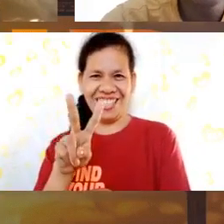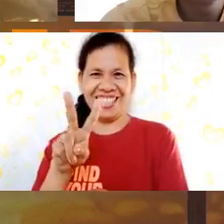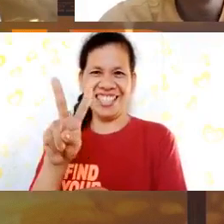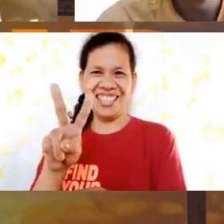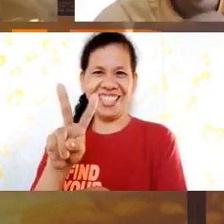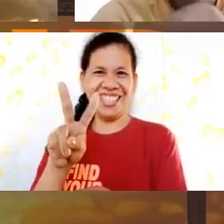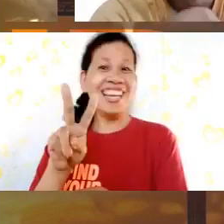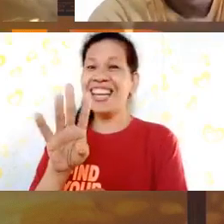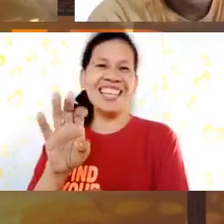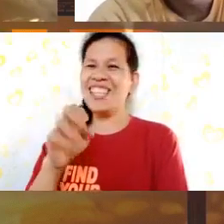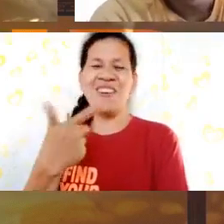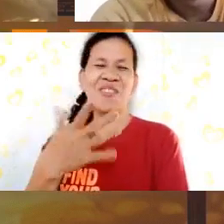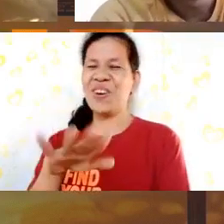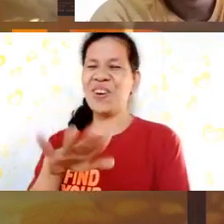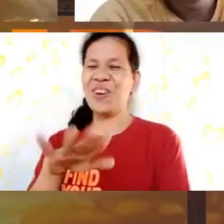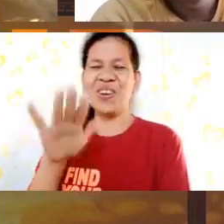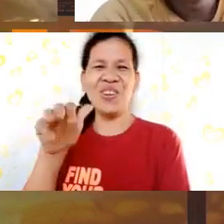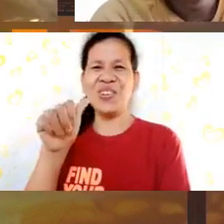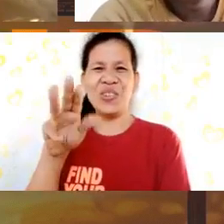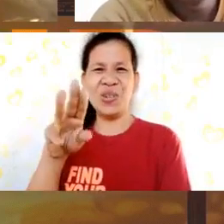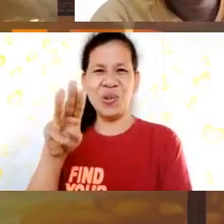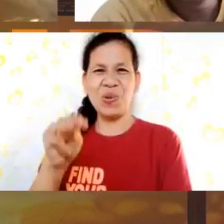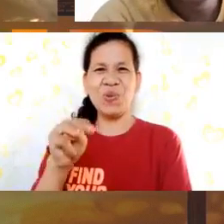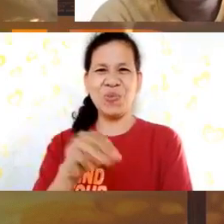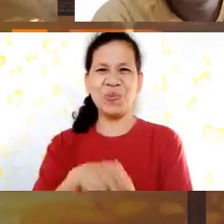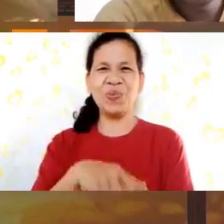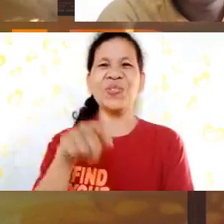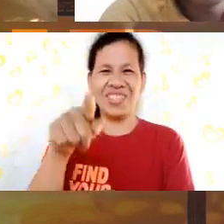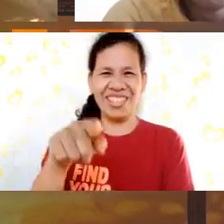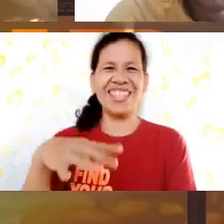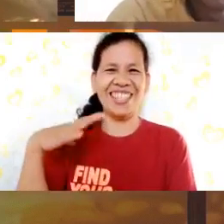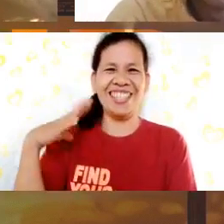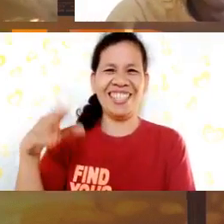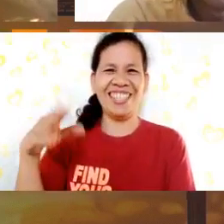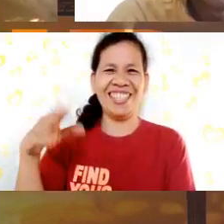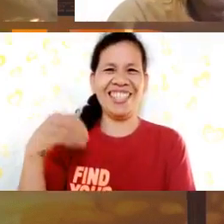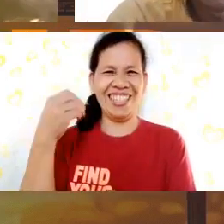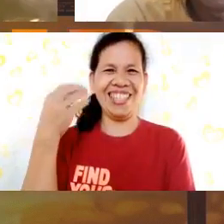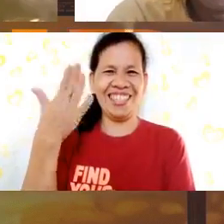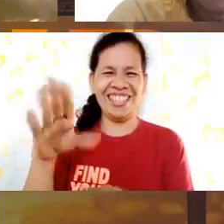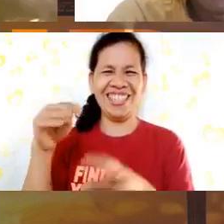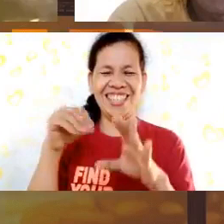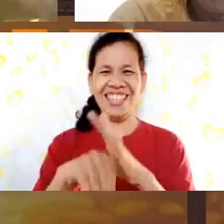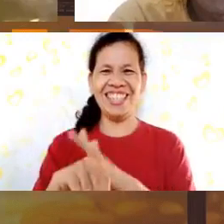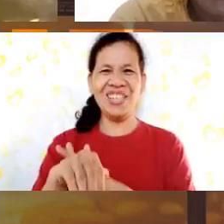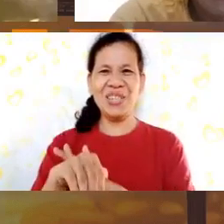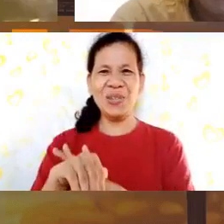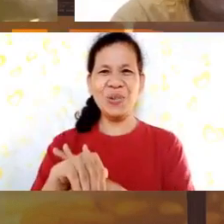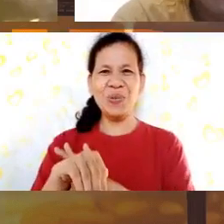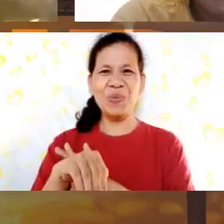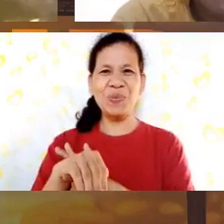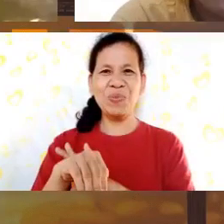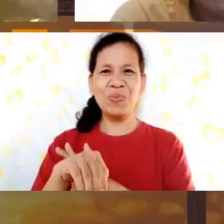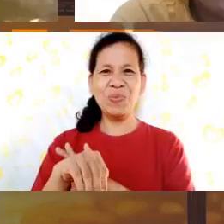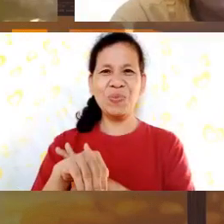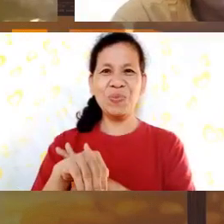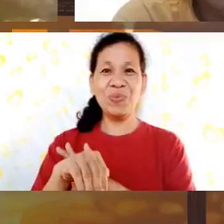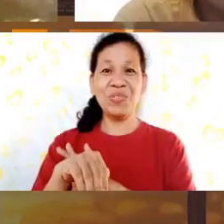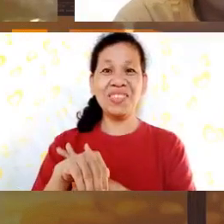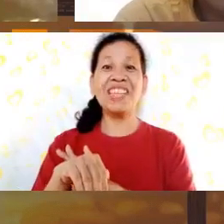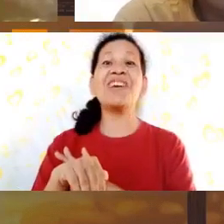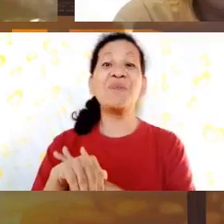pa natikman. Okay, si Coach Leomer ang mag-treat sa iyo sa BGM. Kasi nung pumunta ka dyan sa San Pablo, Sabado